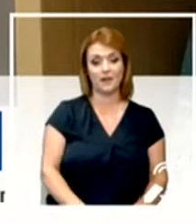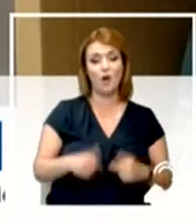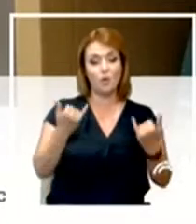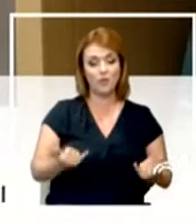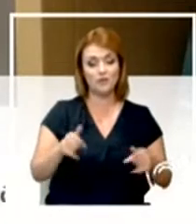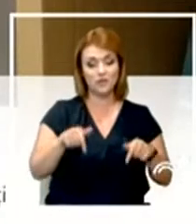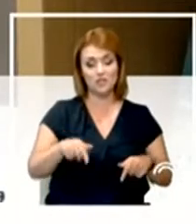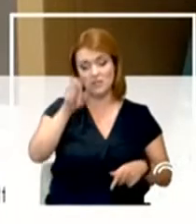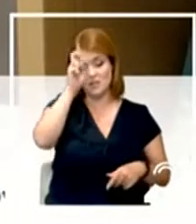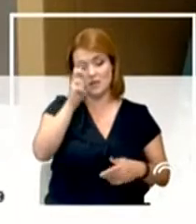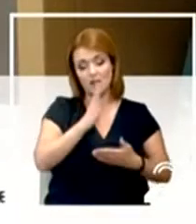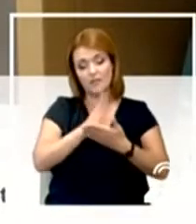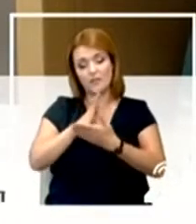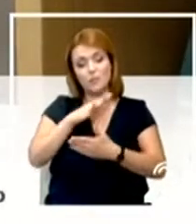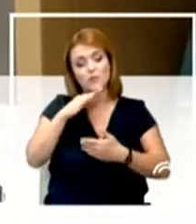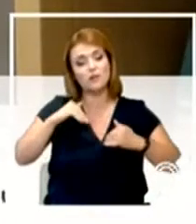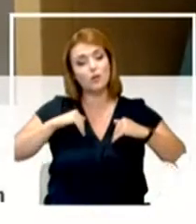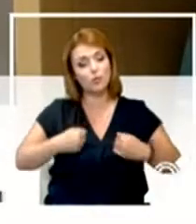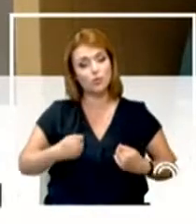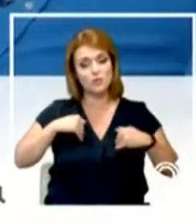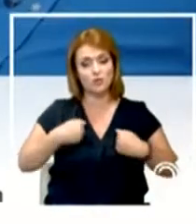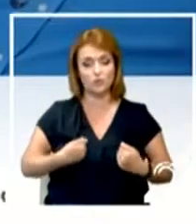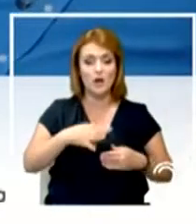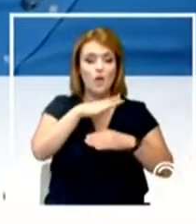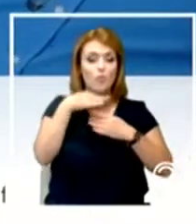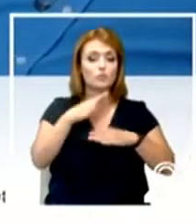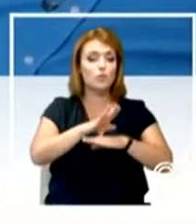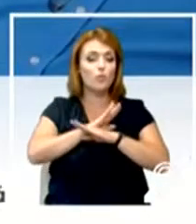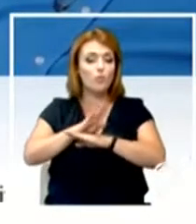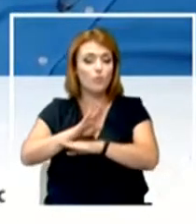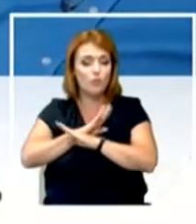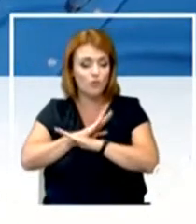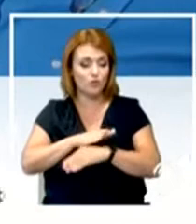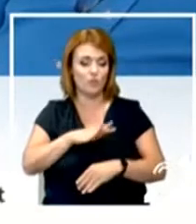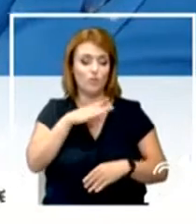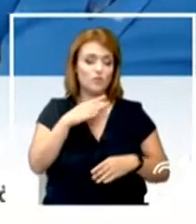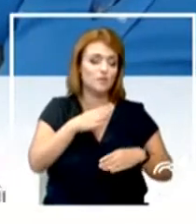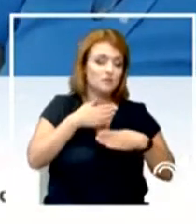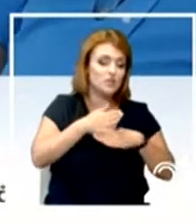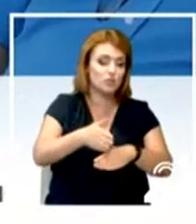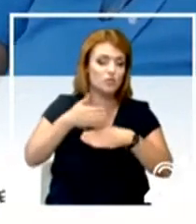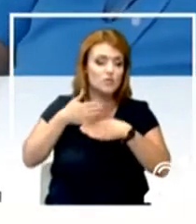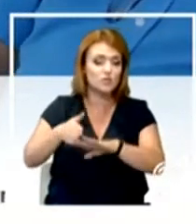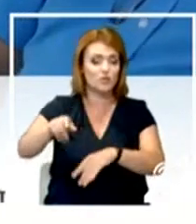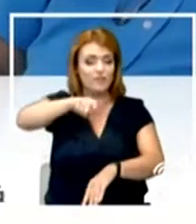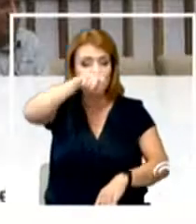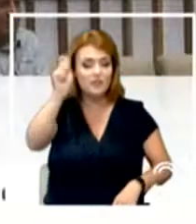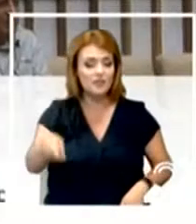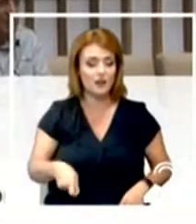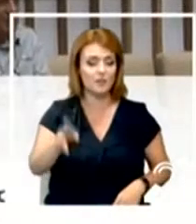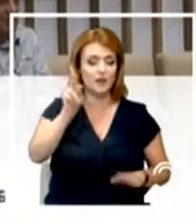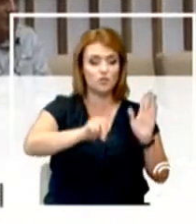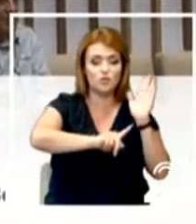tristețe, atâtea moarte, atâtea distrugeri, războiul pe care îl duce